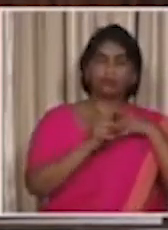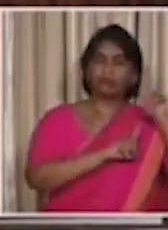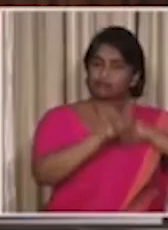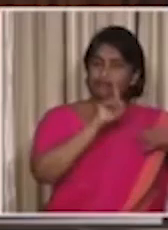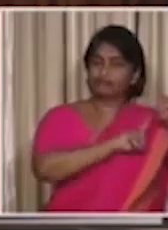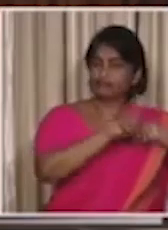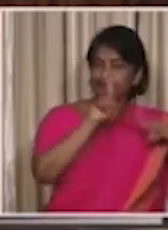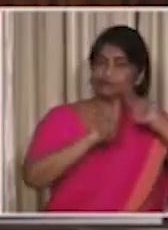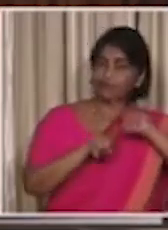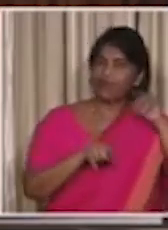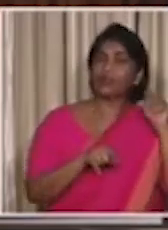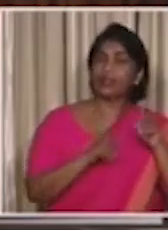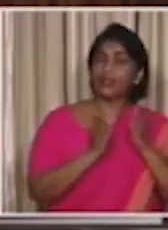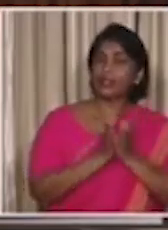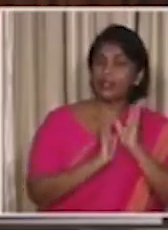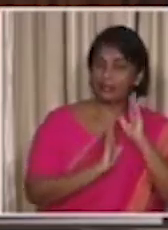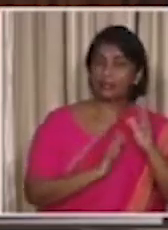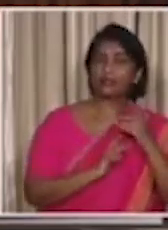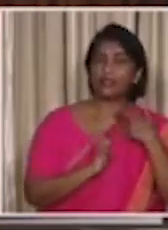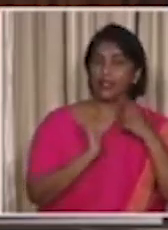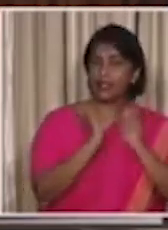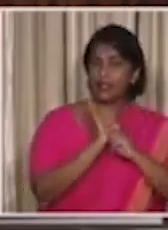සාකච්ඡා කළා. ඉන්දියාවේ අප ණය